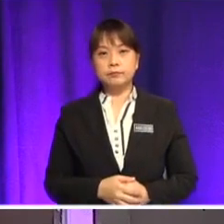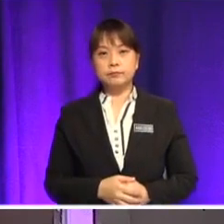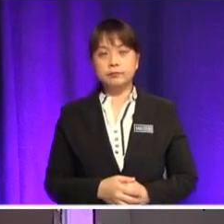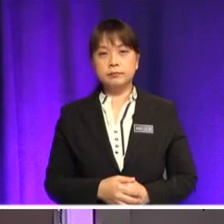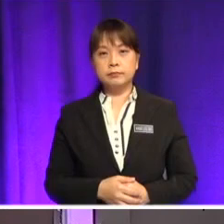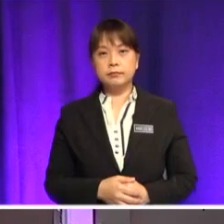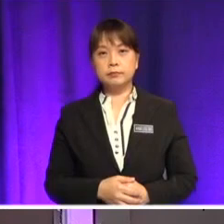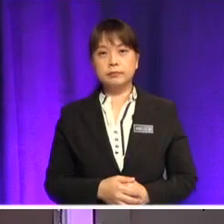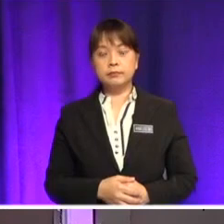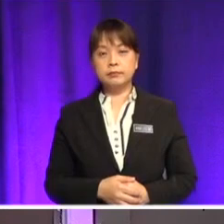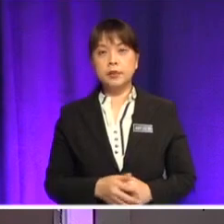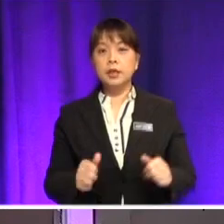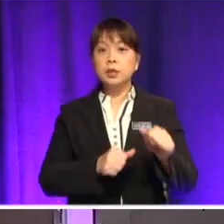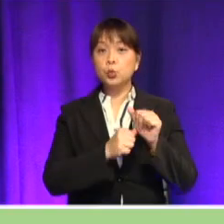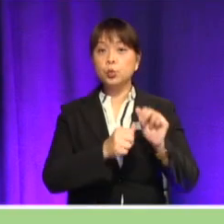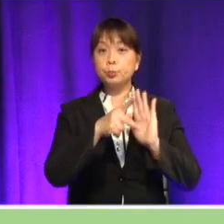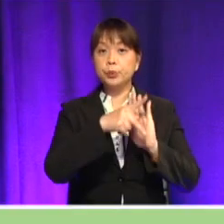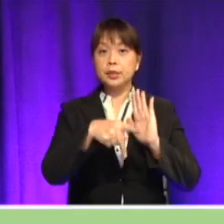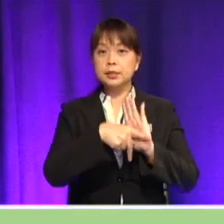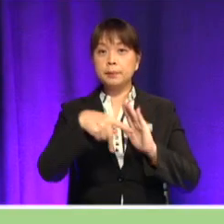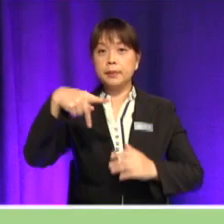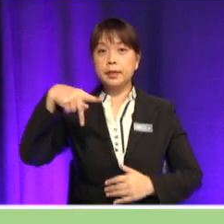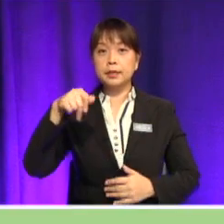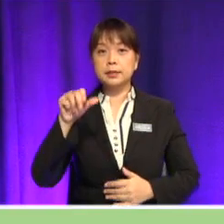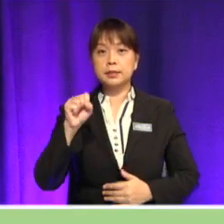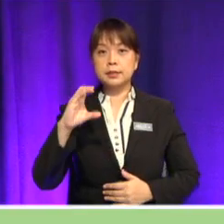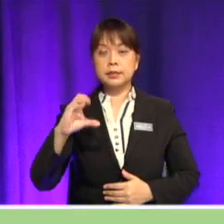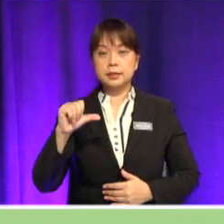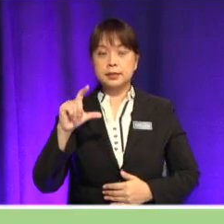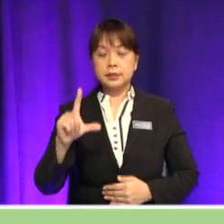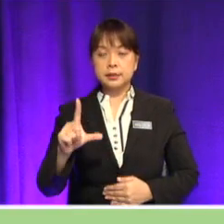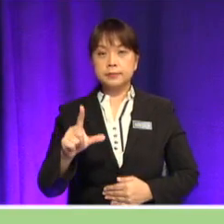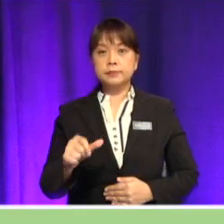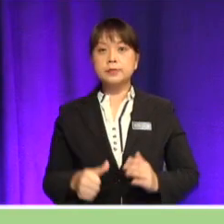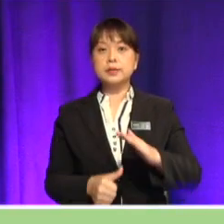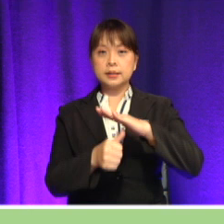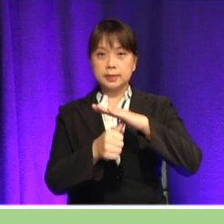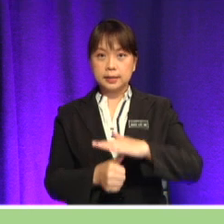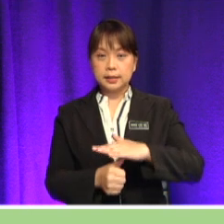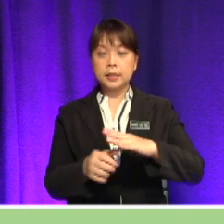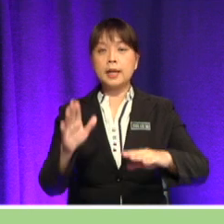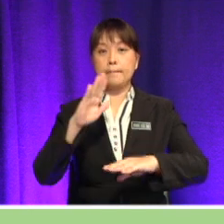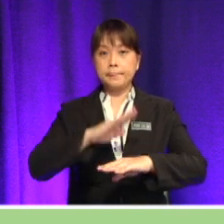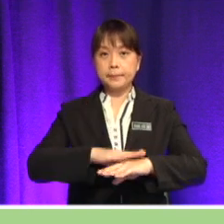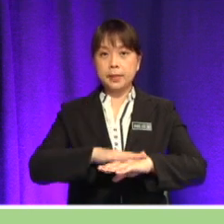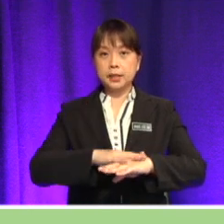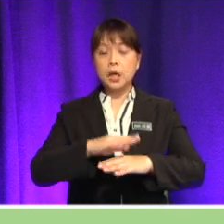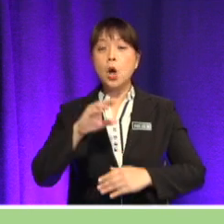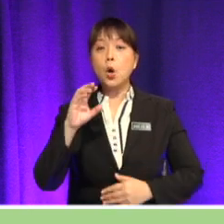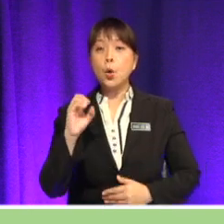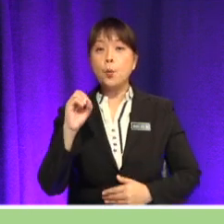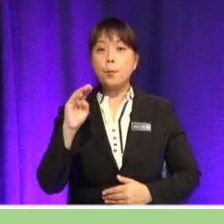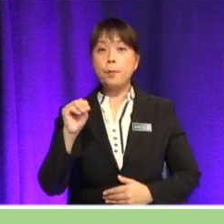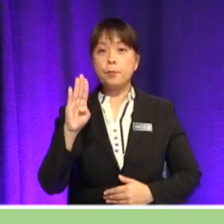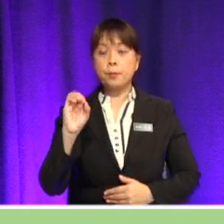menurut prinsip Pascal tekanan yang dikenakan oleh Ombo kecil adalah sama dengan tekanan yang dihasilkan pada